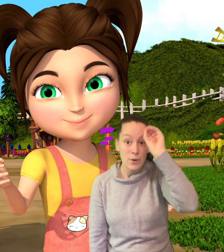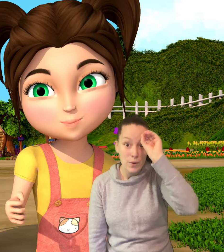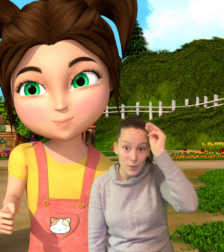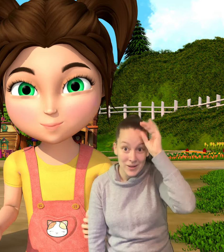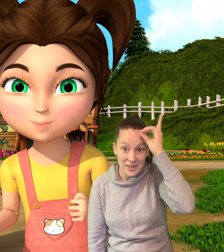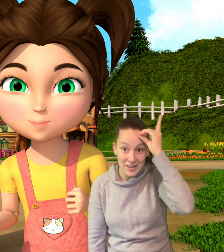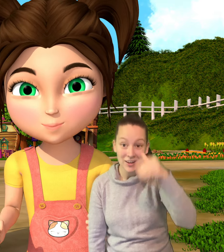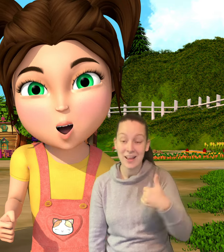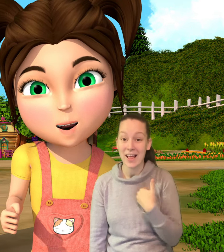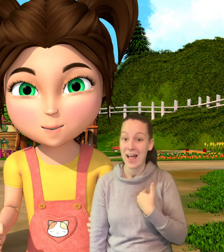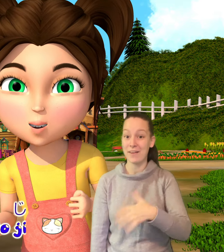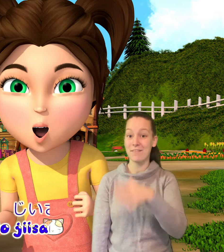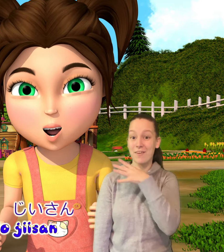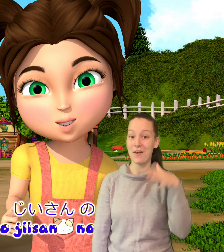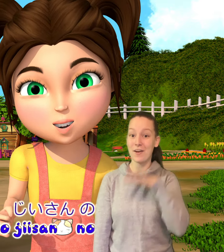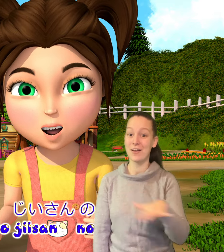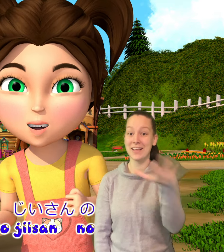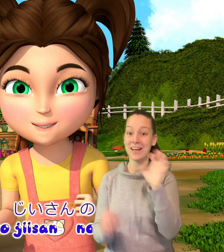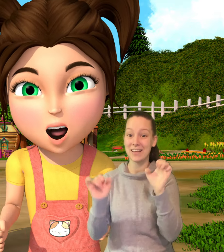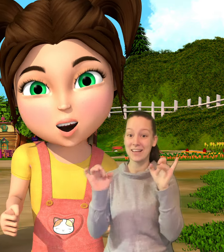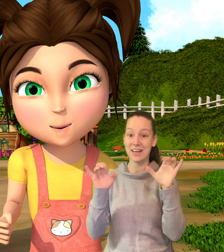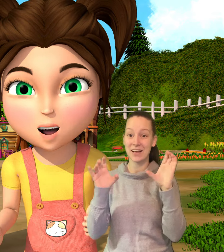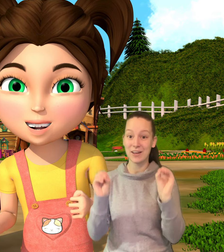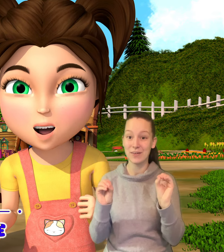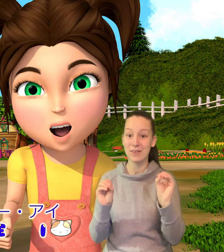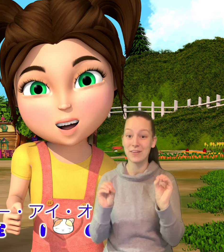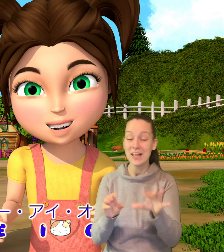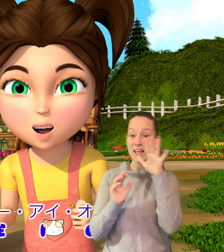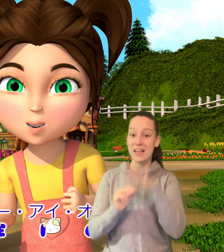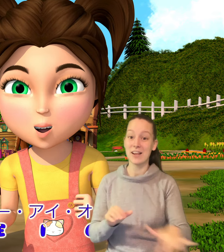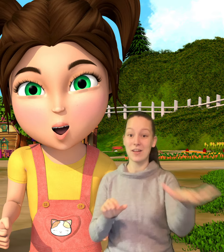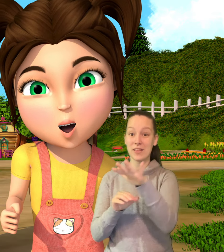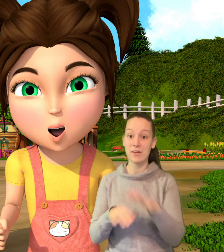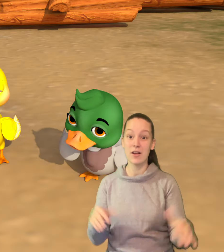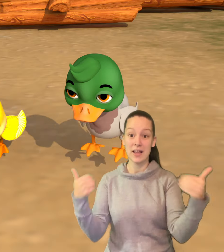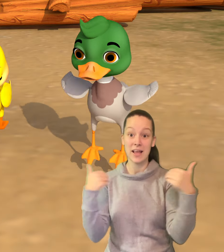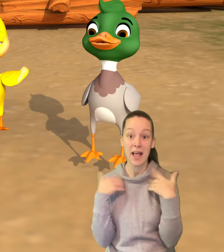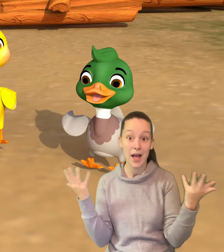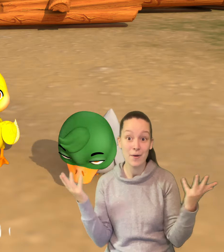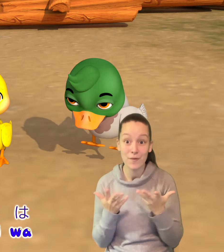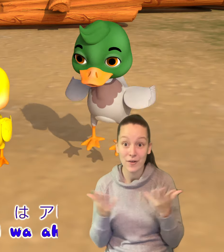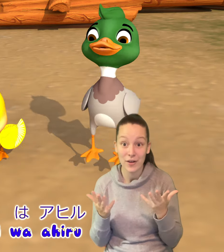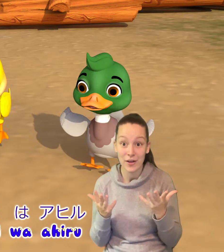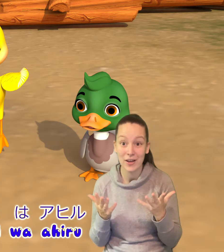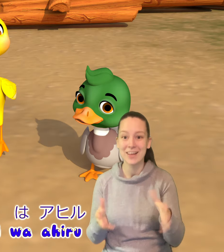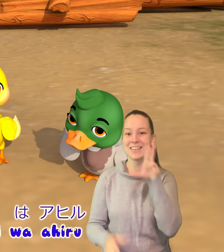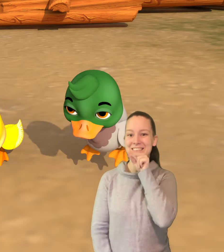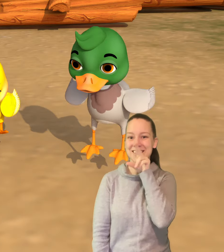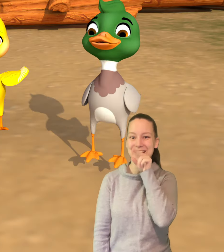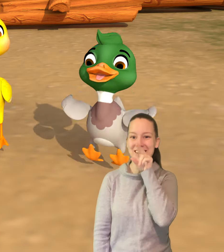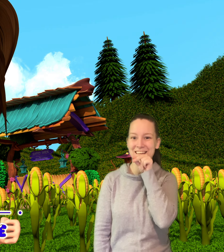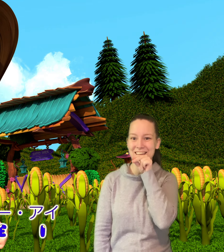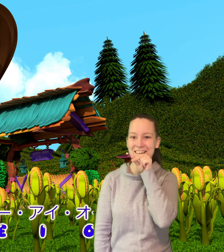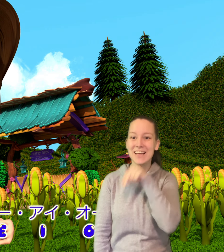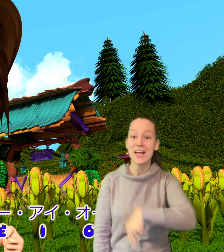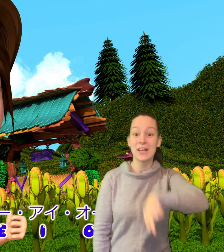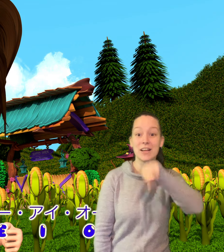EマクドナルドじさんのE牧はある